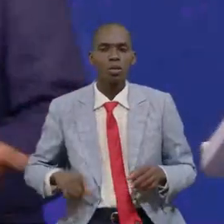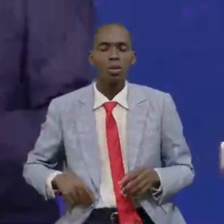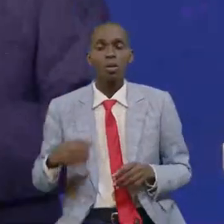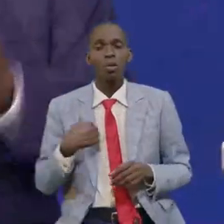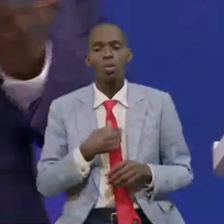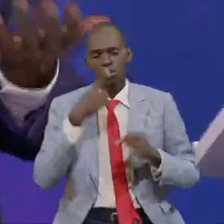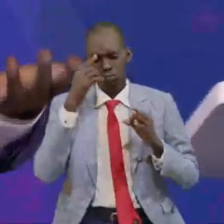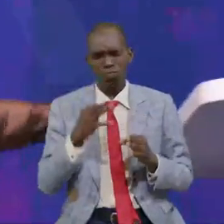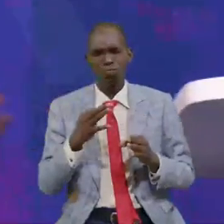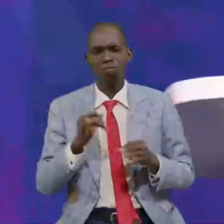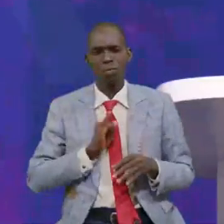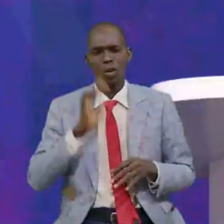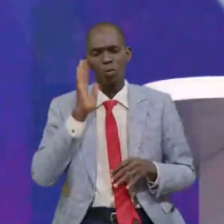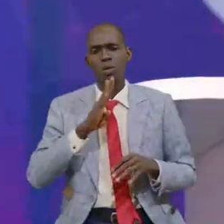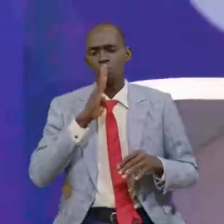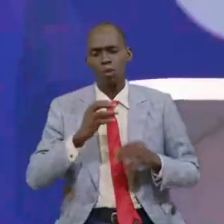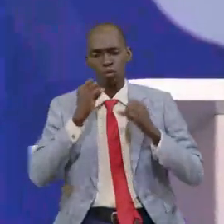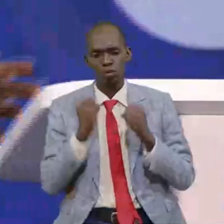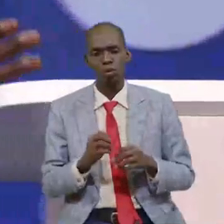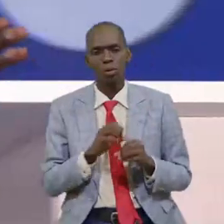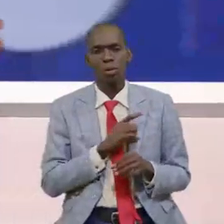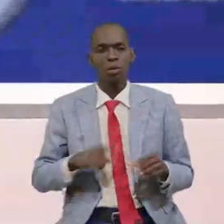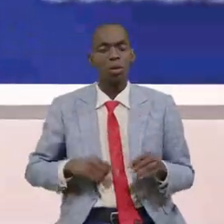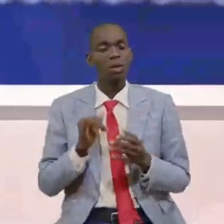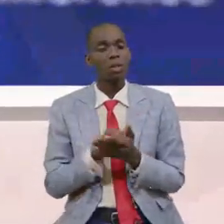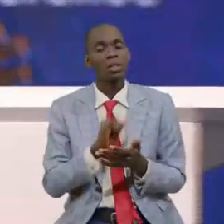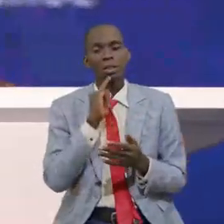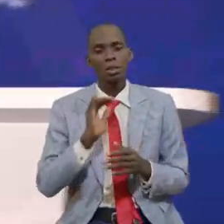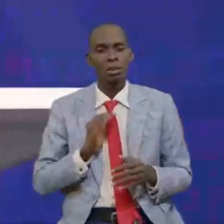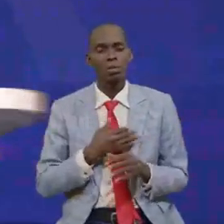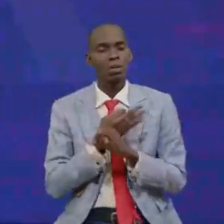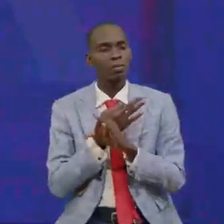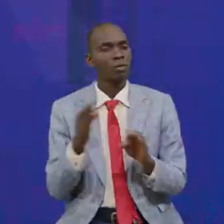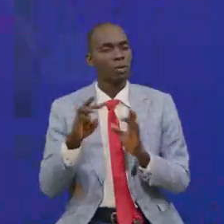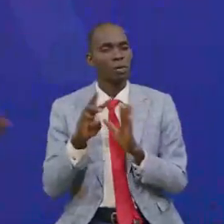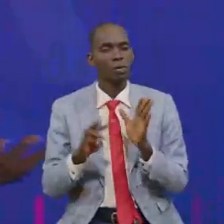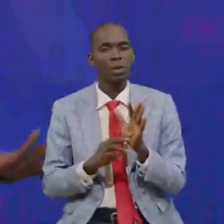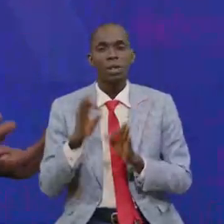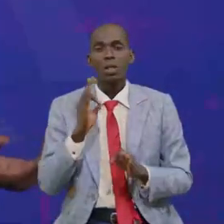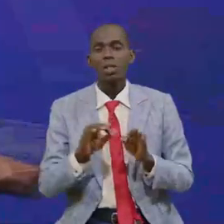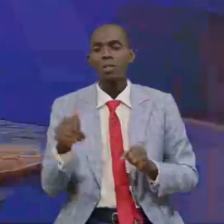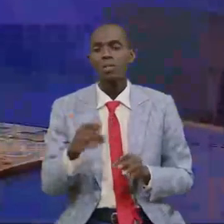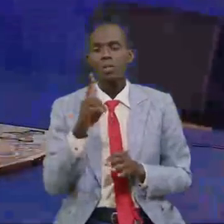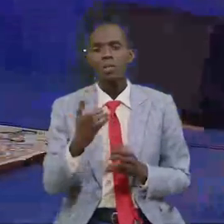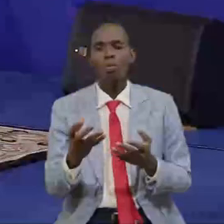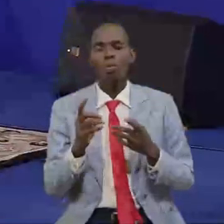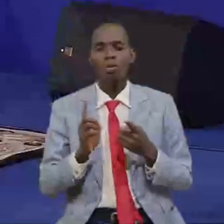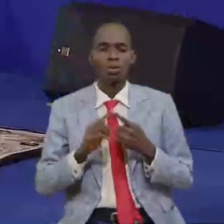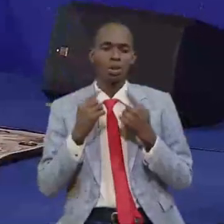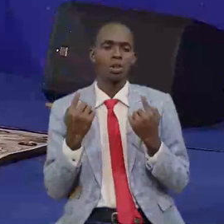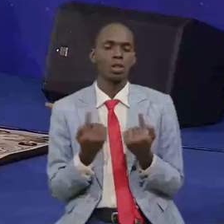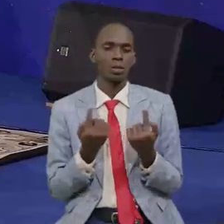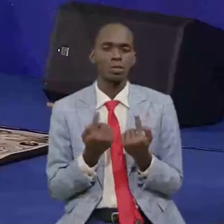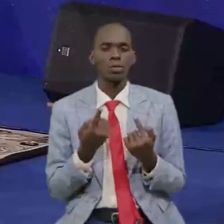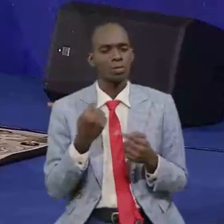décidé que nous allons être forts dans le Seigneur. Notre libre arbitre est en jeu. Alors, si quelqu'un veut pécher,